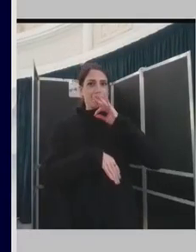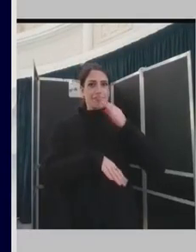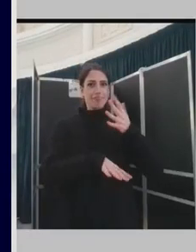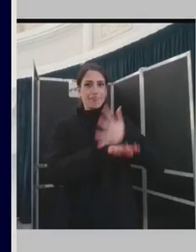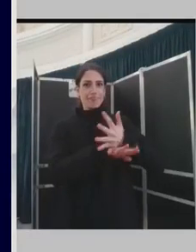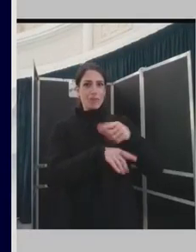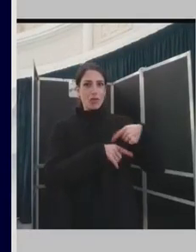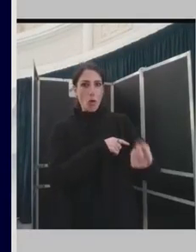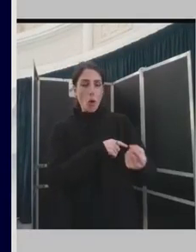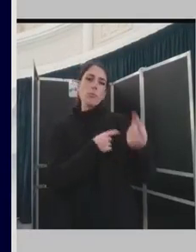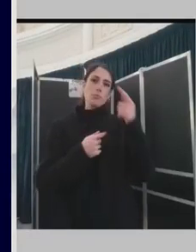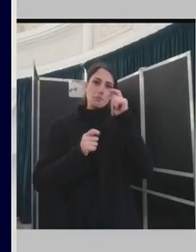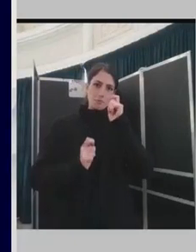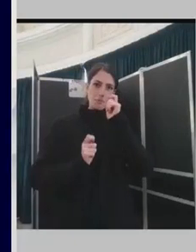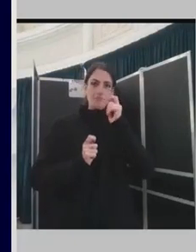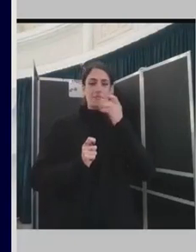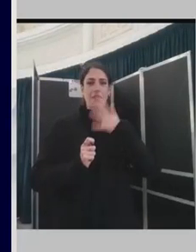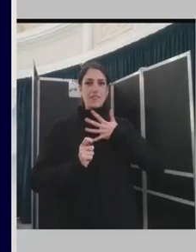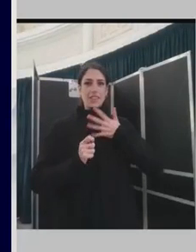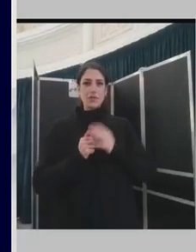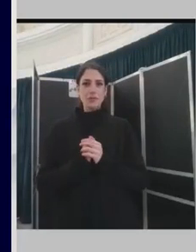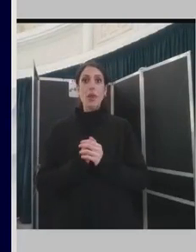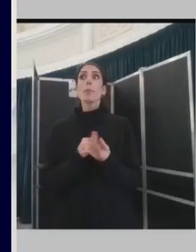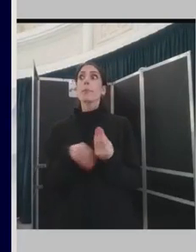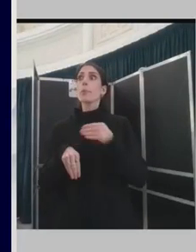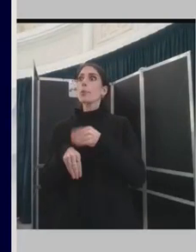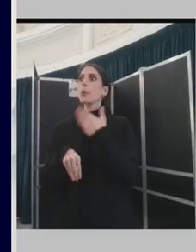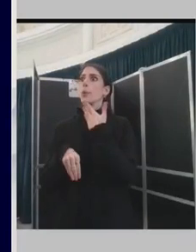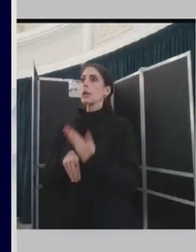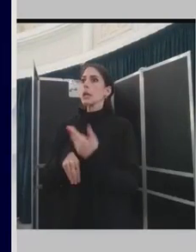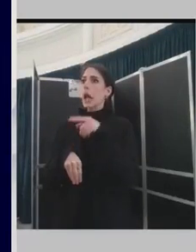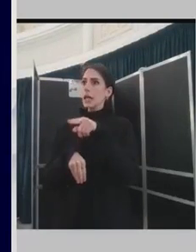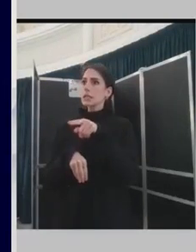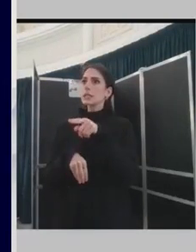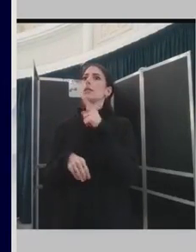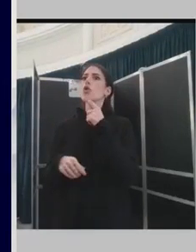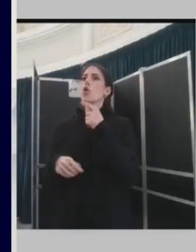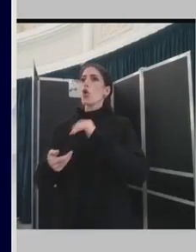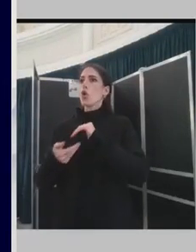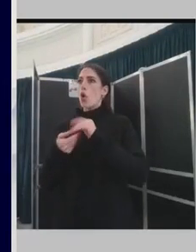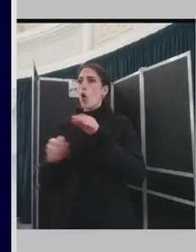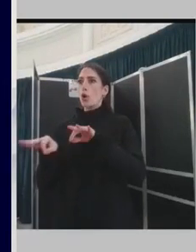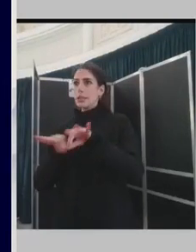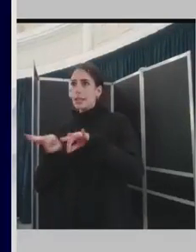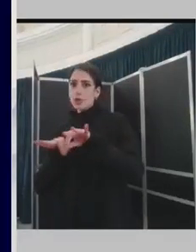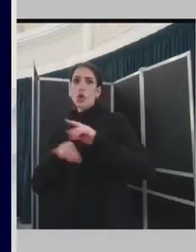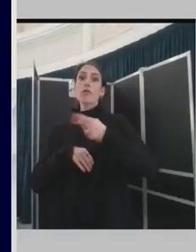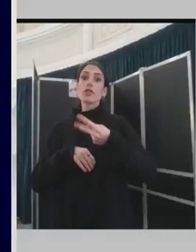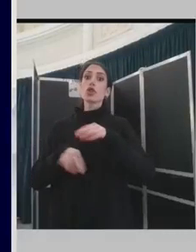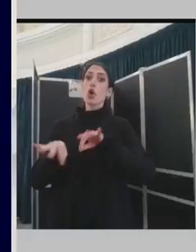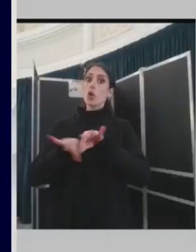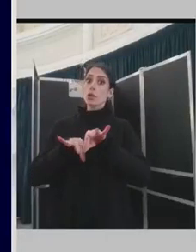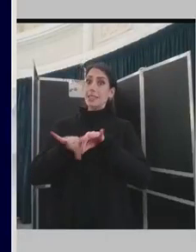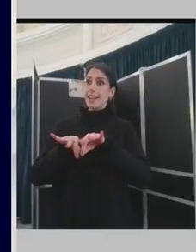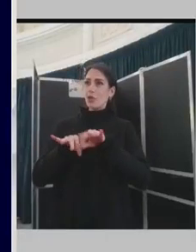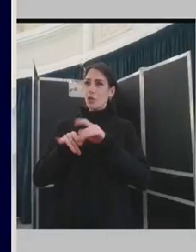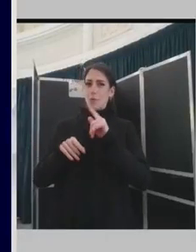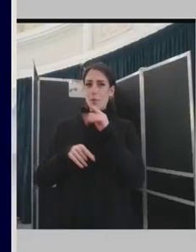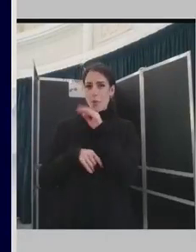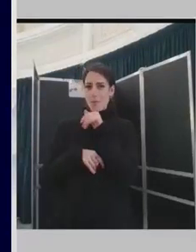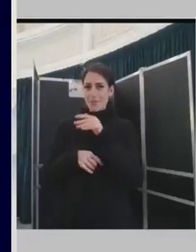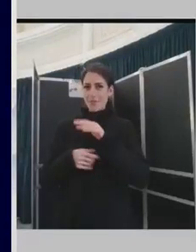vice coordinatore dei nostri centri anziani, Angelo Panizza e Roberto Milano, che della cultura della